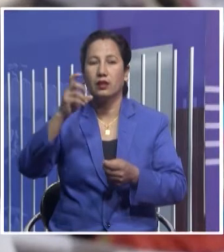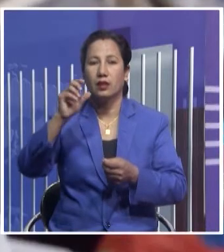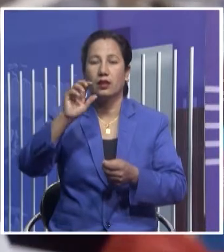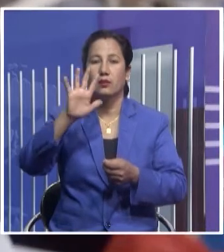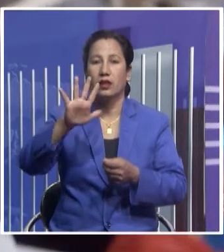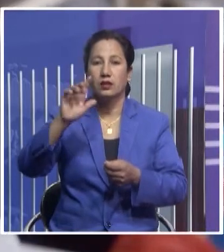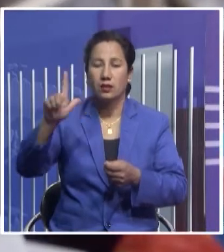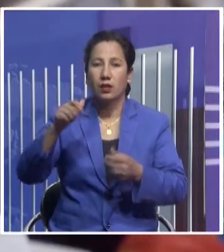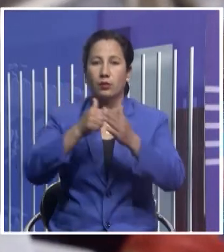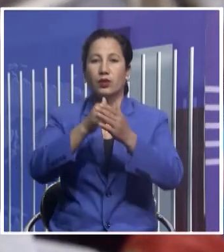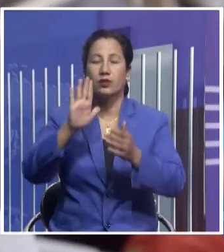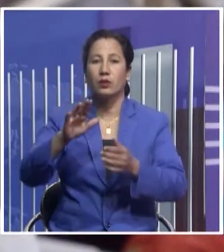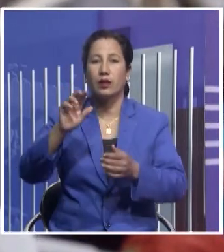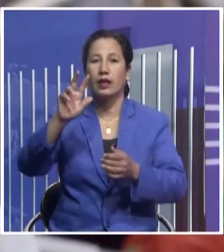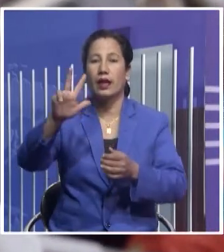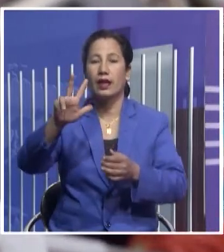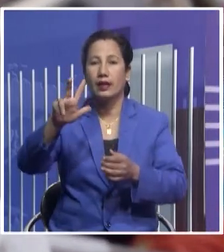11,557 पुगेको छ भने